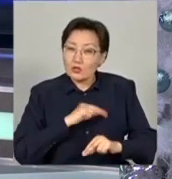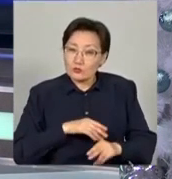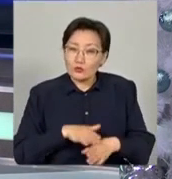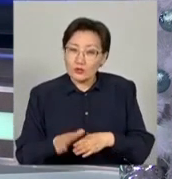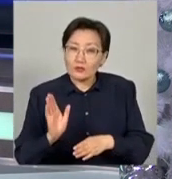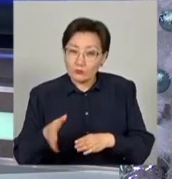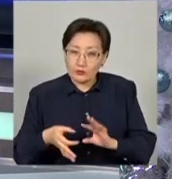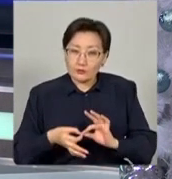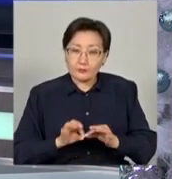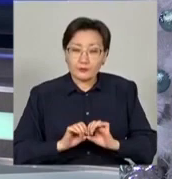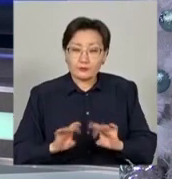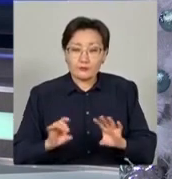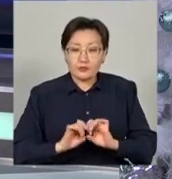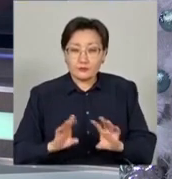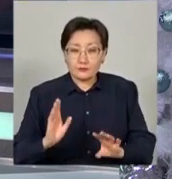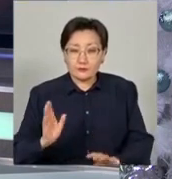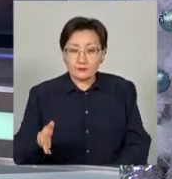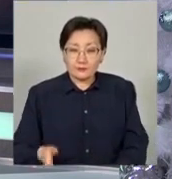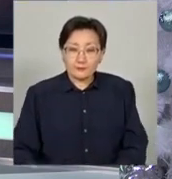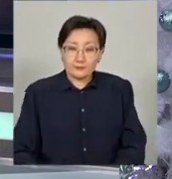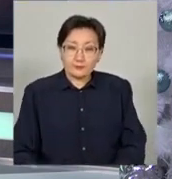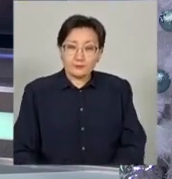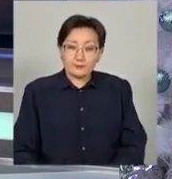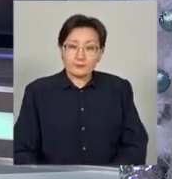Тақырыпты толығырақ Жадыра Омаржан жалғастырады.